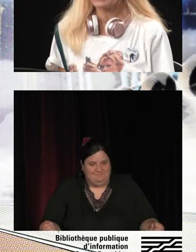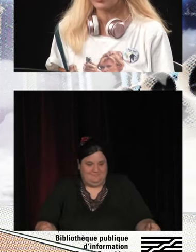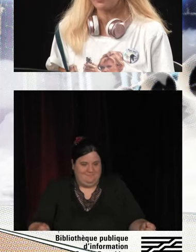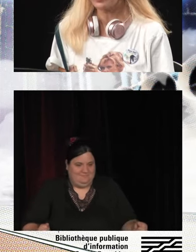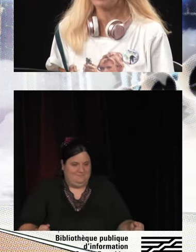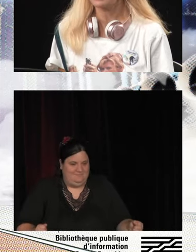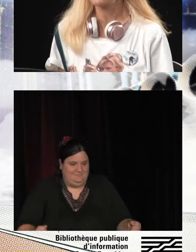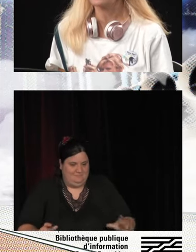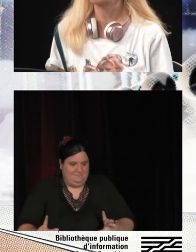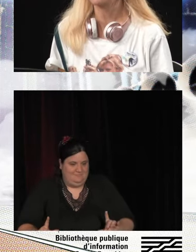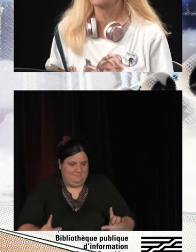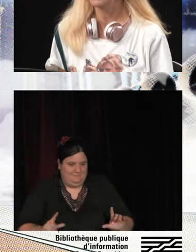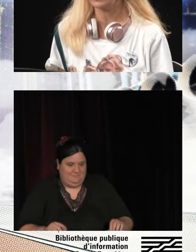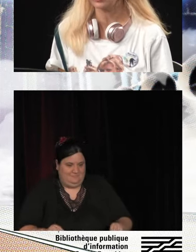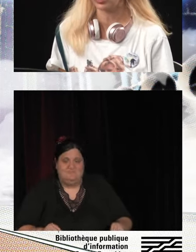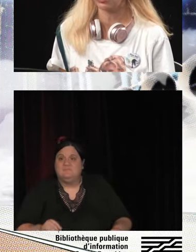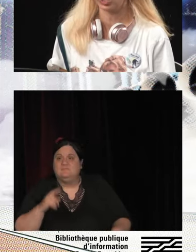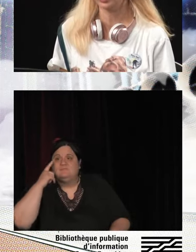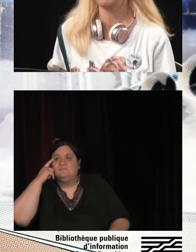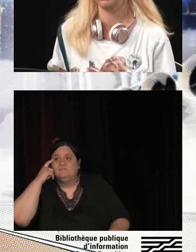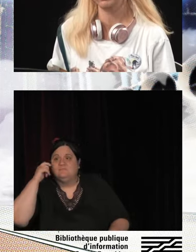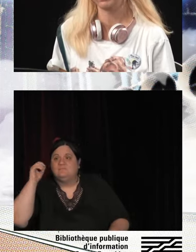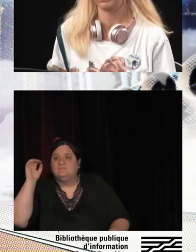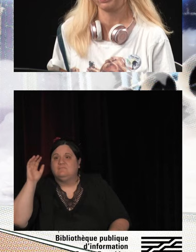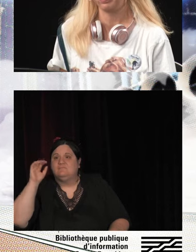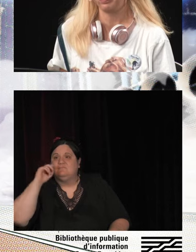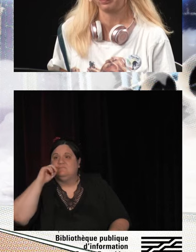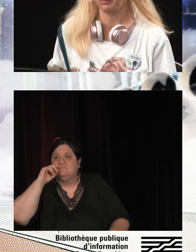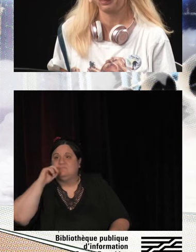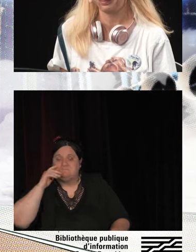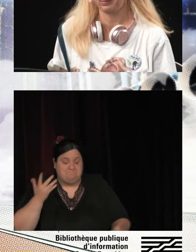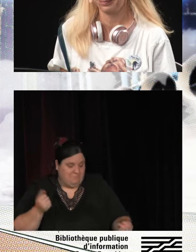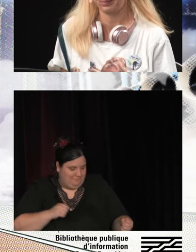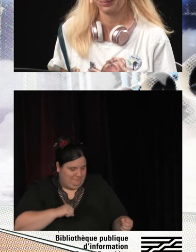Imaginez la catastrophe si j'avais lâché le power dans l'eau.